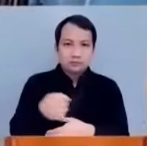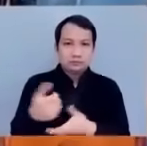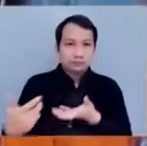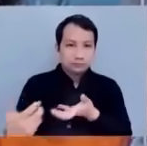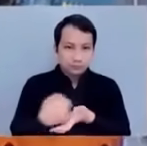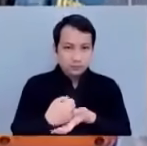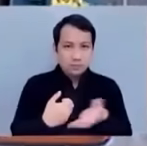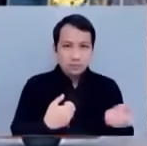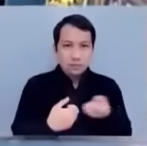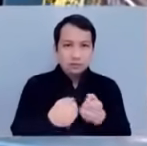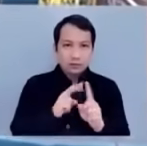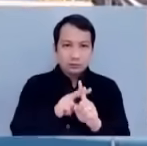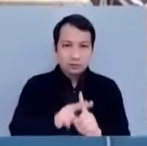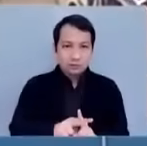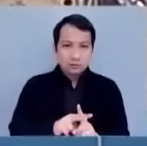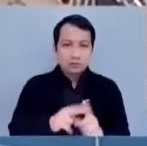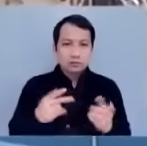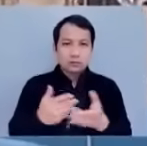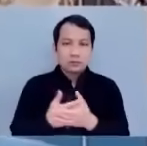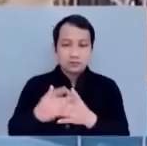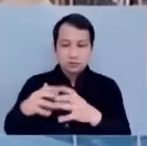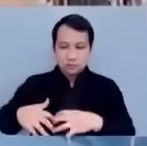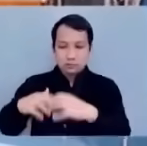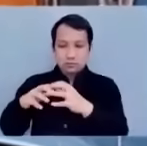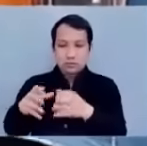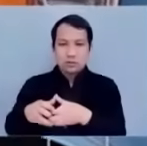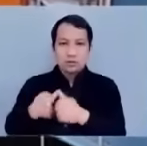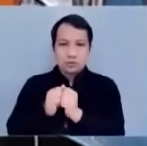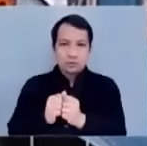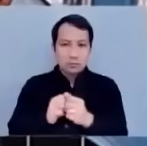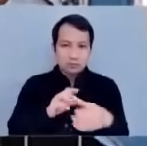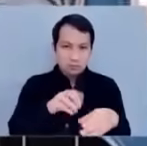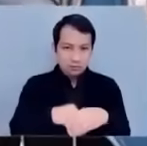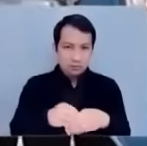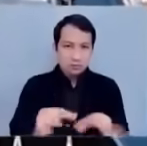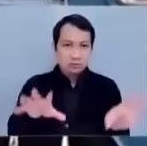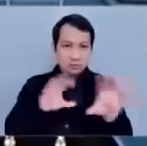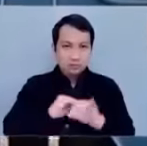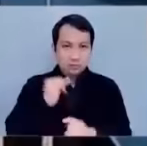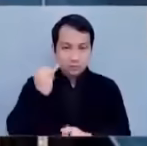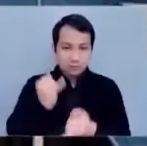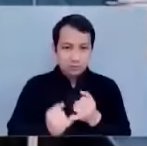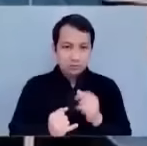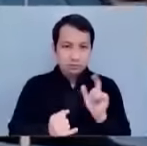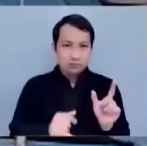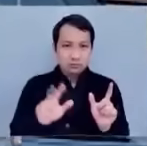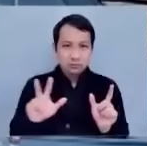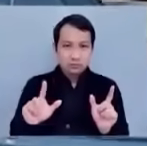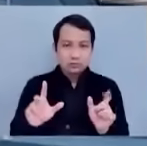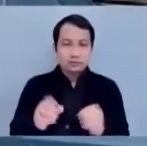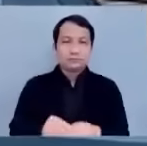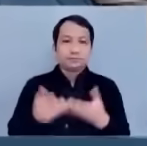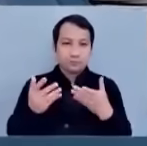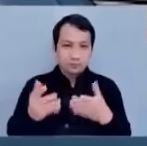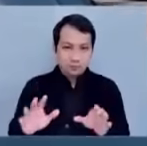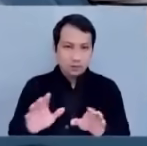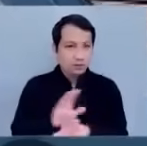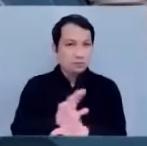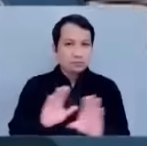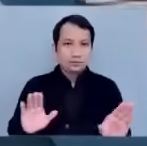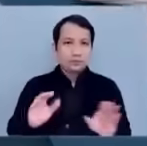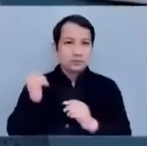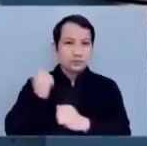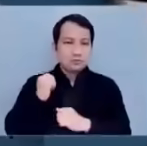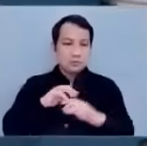aplikasyon ng mga bumuo at sumali sa mga kooperatiba na nagtapos sa huling araw ng 2023. Pagkatapos ito, wala naman daw asahang hulihan.